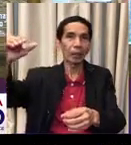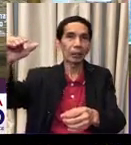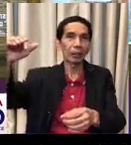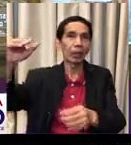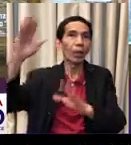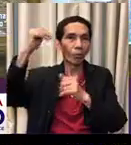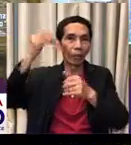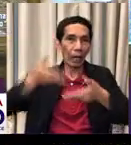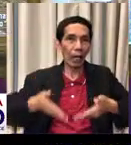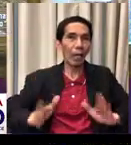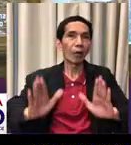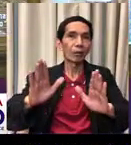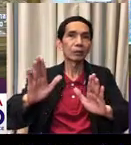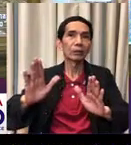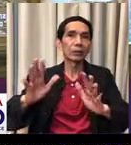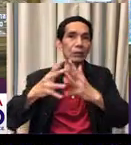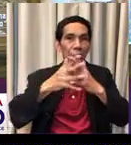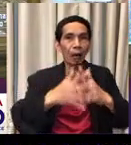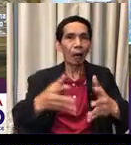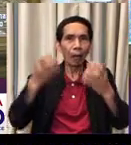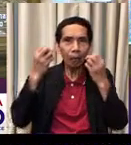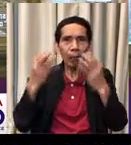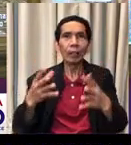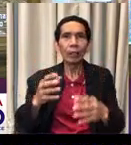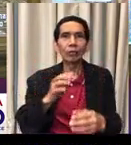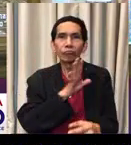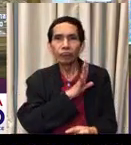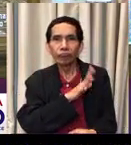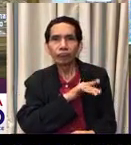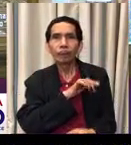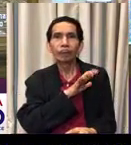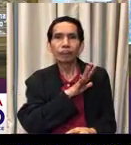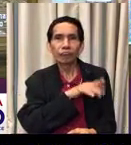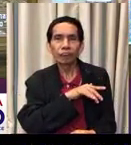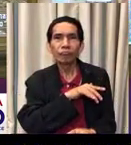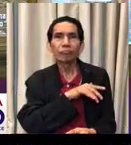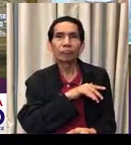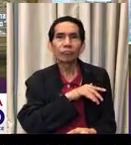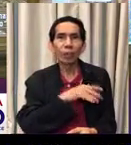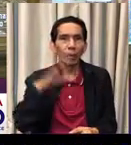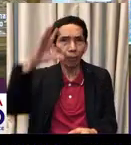Sana payagan siya. Kasi madami-dami na rin daw. Iniintay lang eh kung ano.